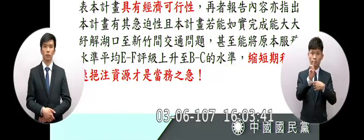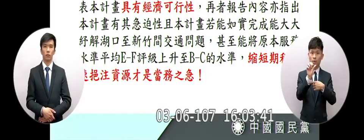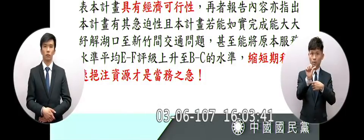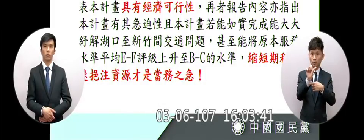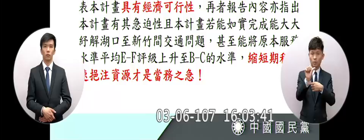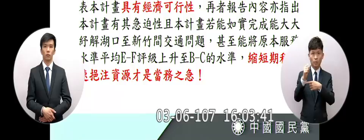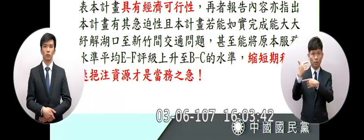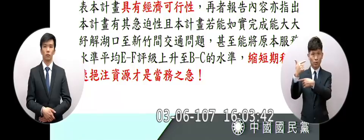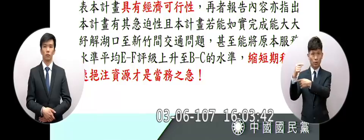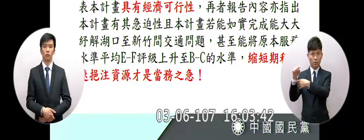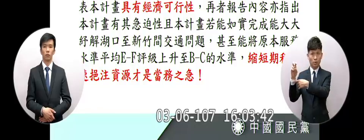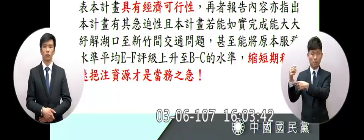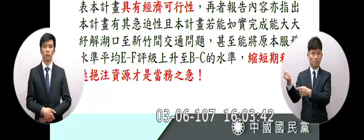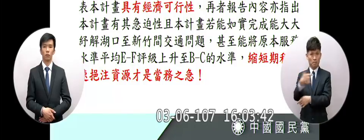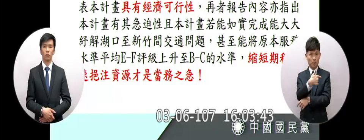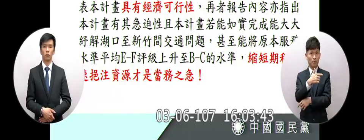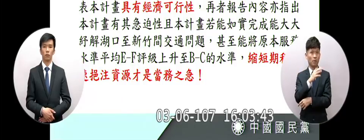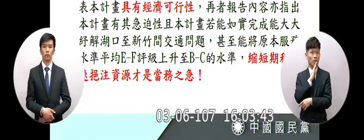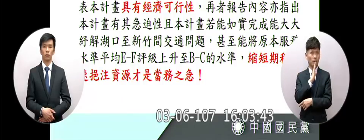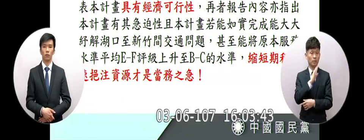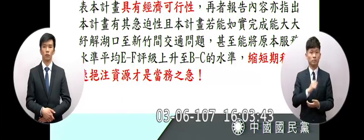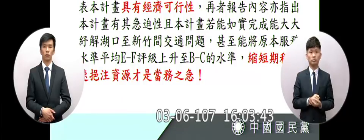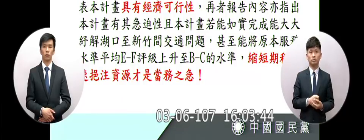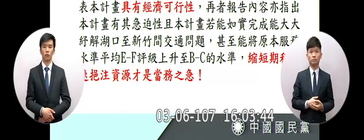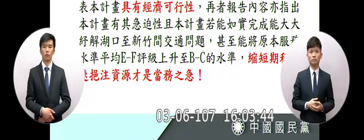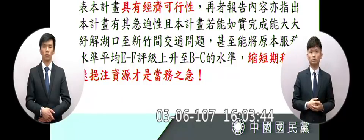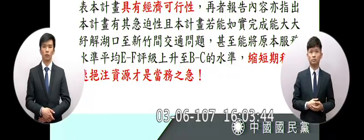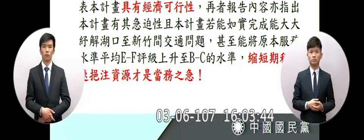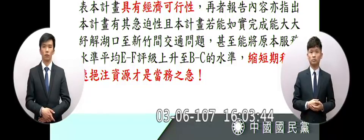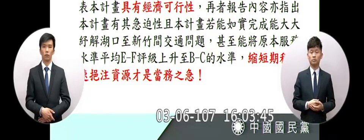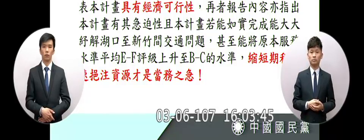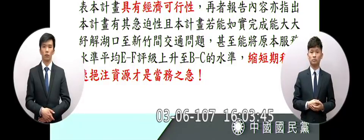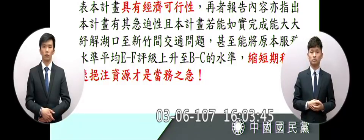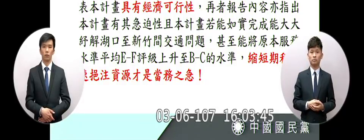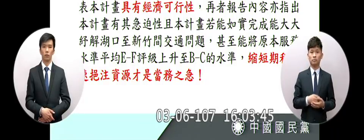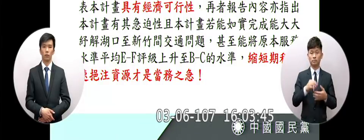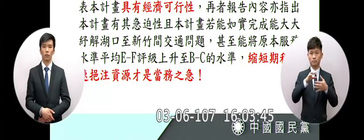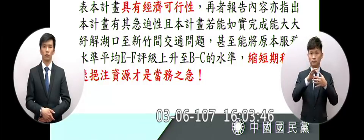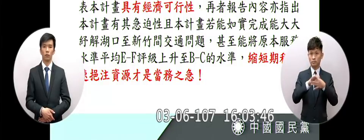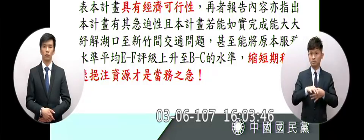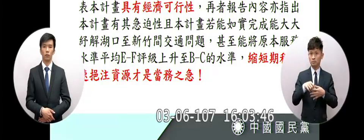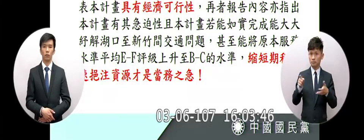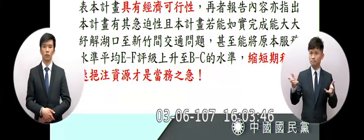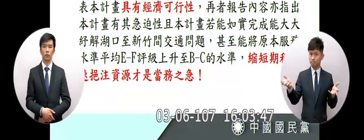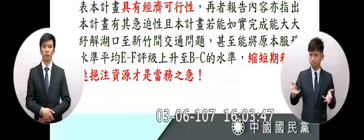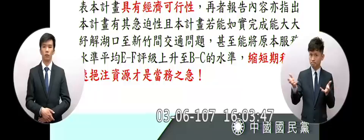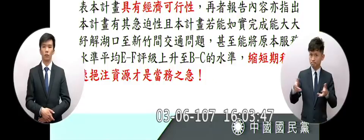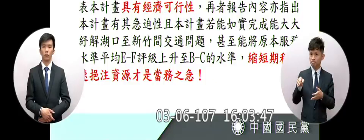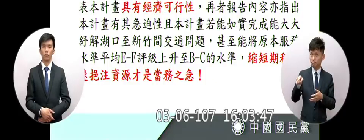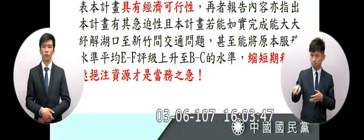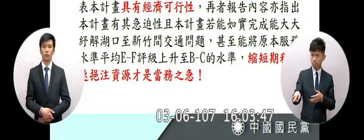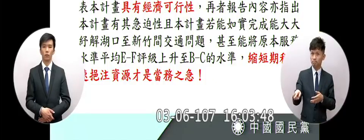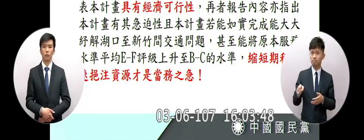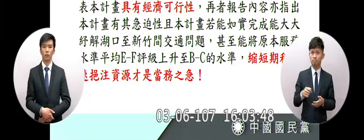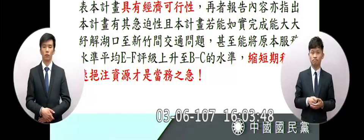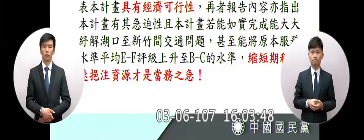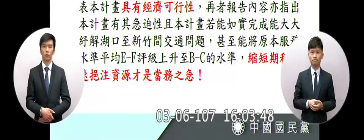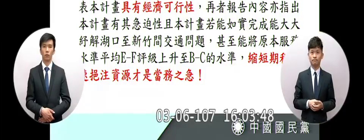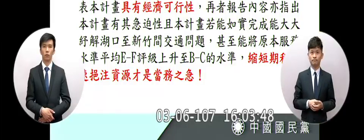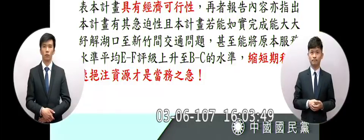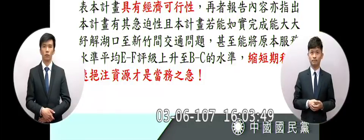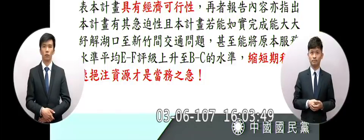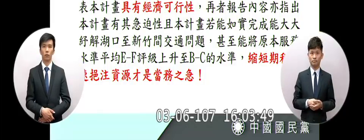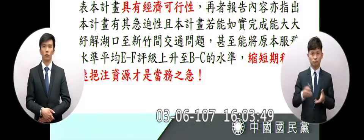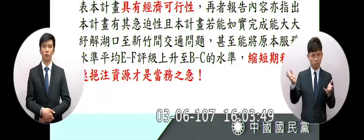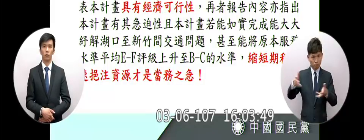这个基本的标准报酬率了，所以这一个工程哦是很